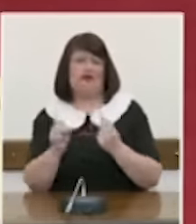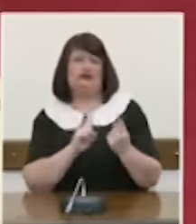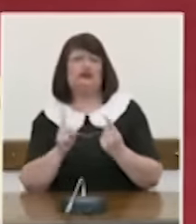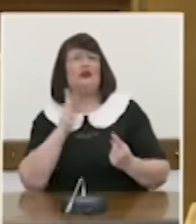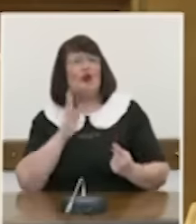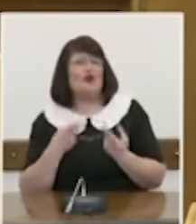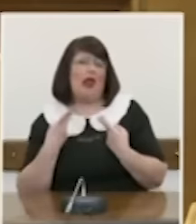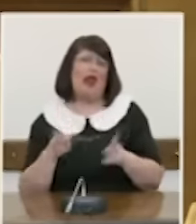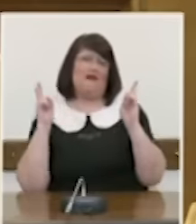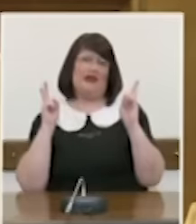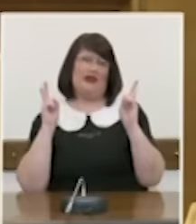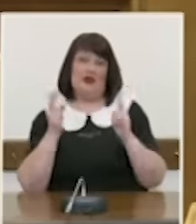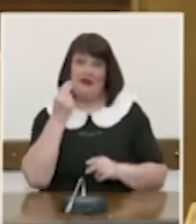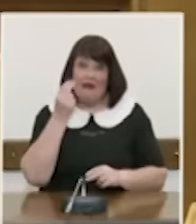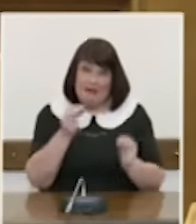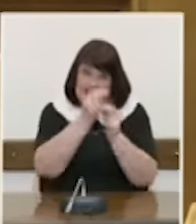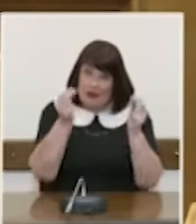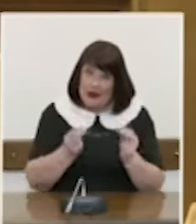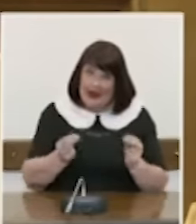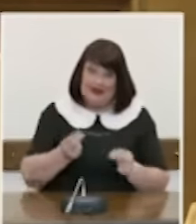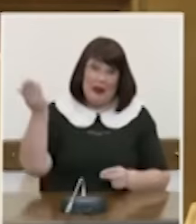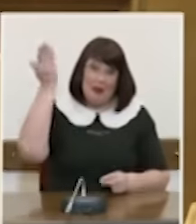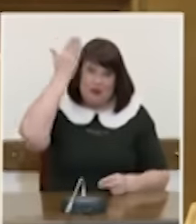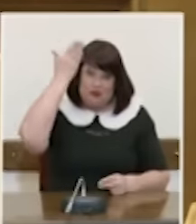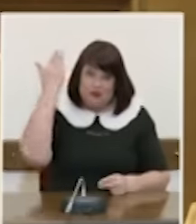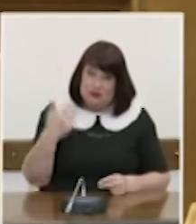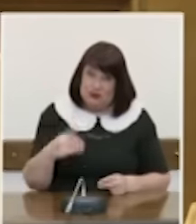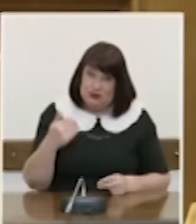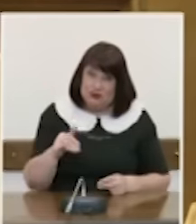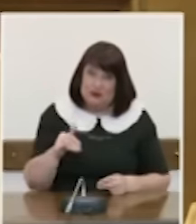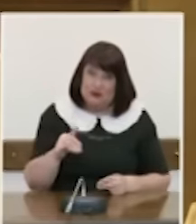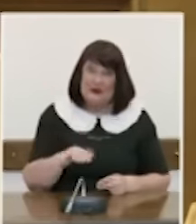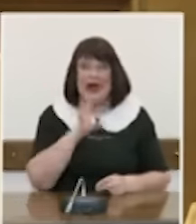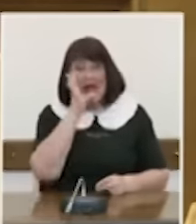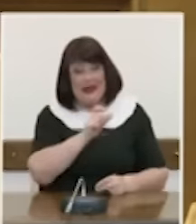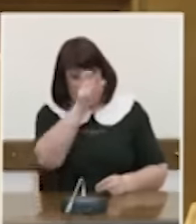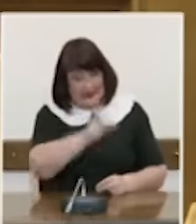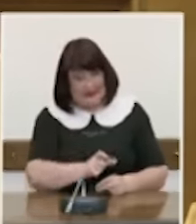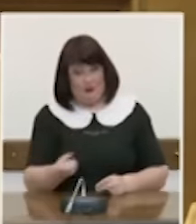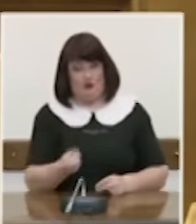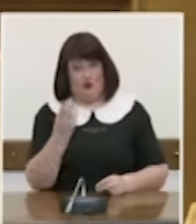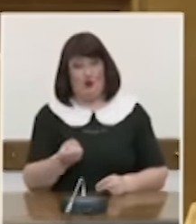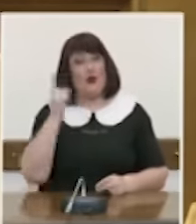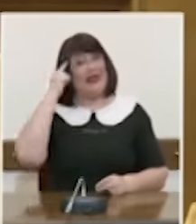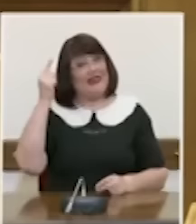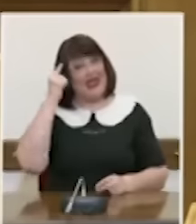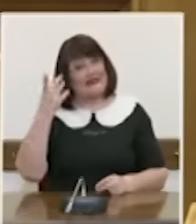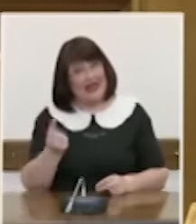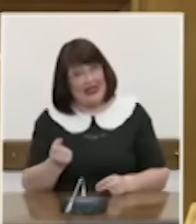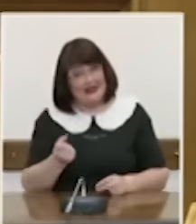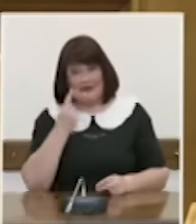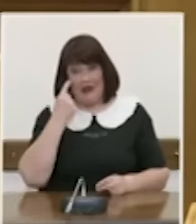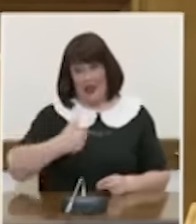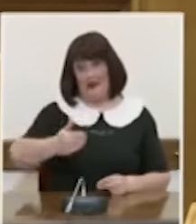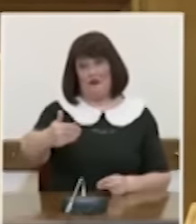και στην ακρίβεια. Αλήθεια, εσείς οι καινοτόμοι που βλέπετε σταθερά μπροστά,